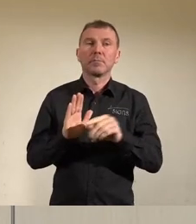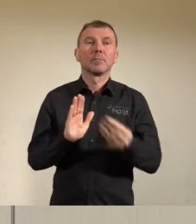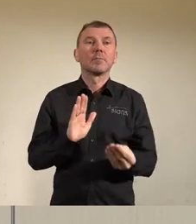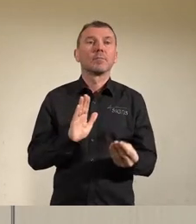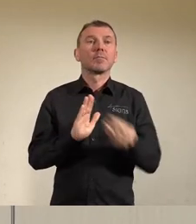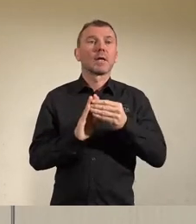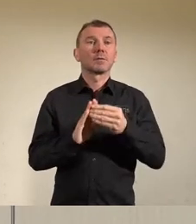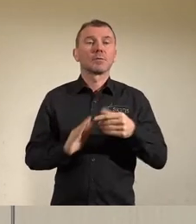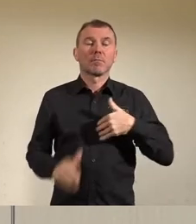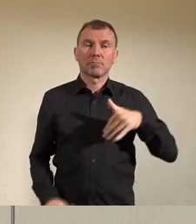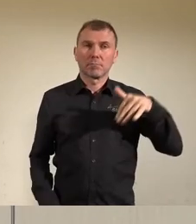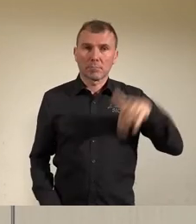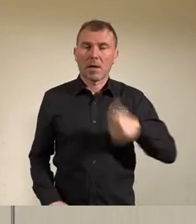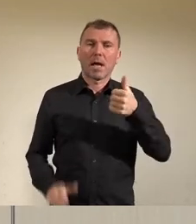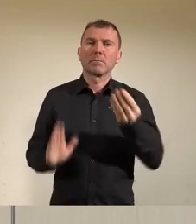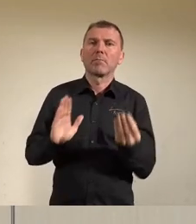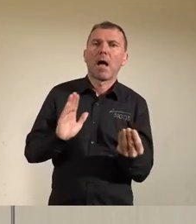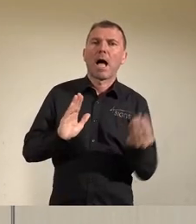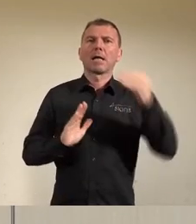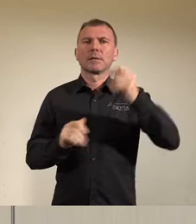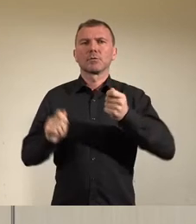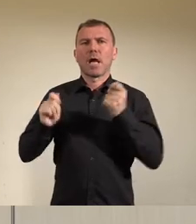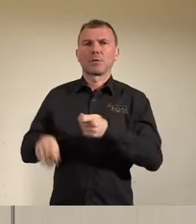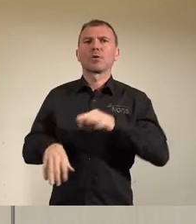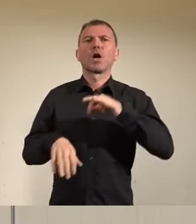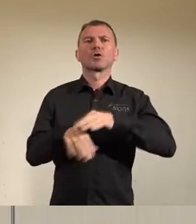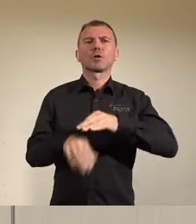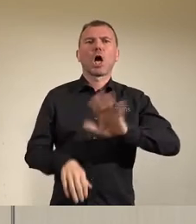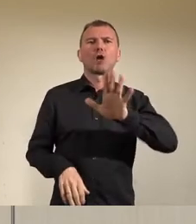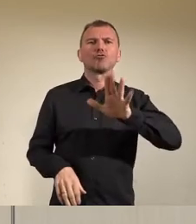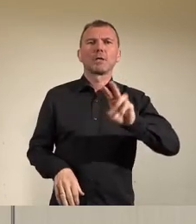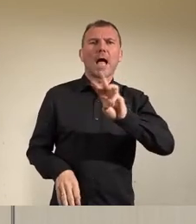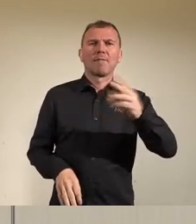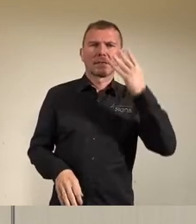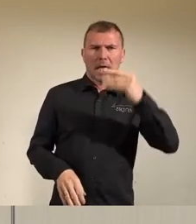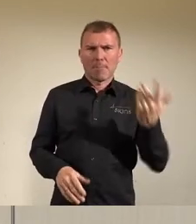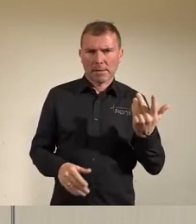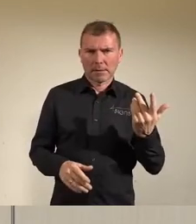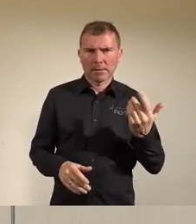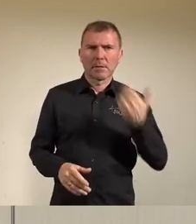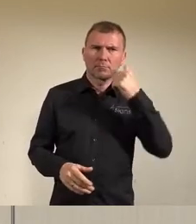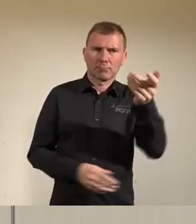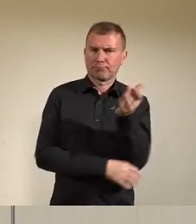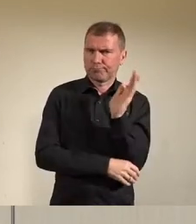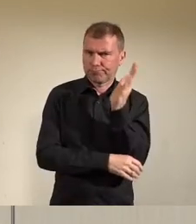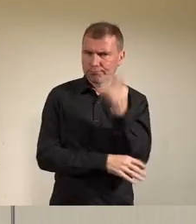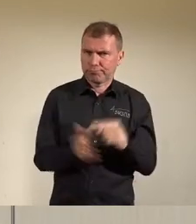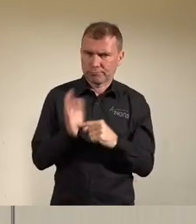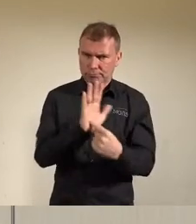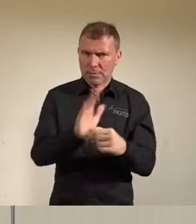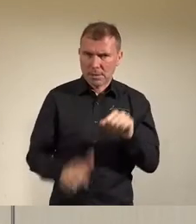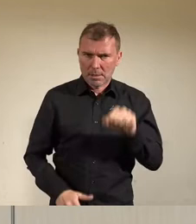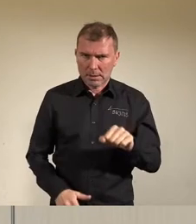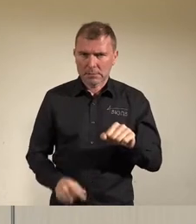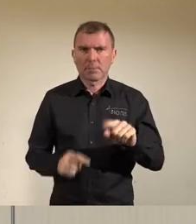Dazu liegt mir ein Ergänzungsantrag von Herrn Dr. Schulte-Wissermann vor, den er zunächst uns einbringen kann.